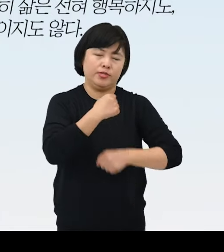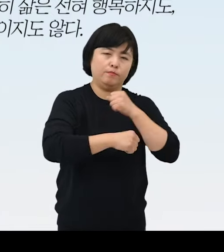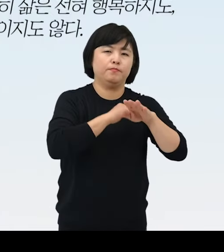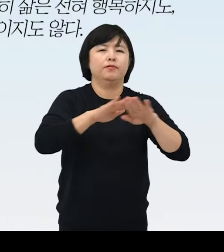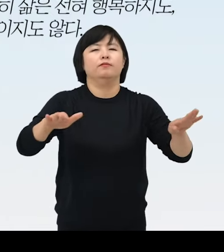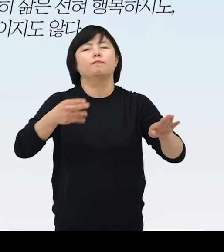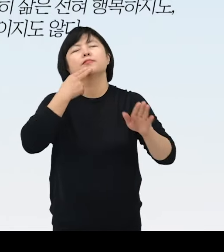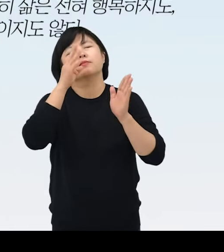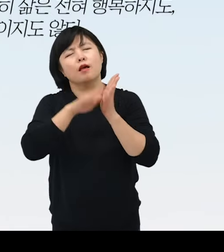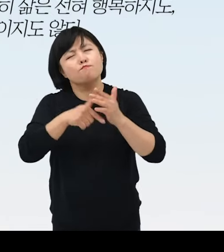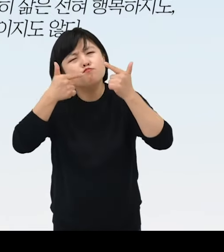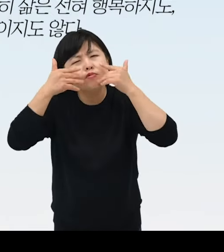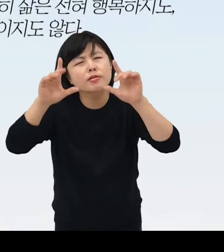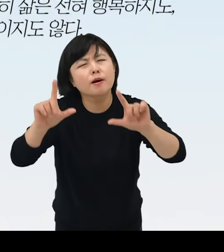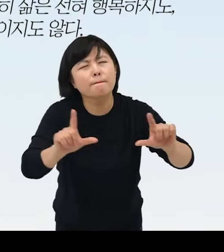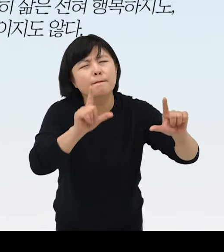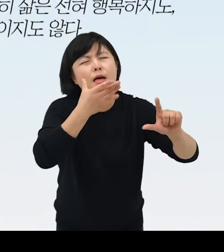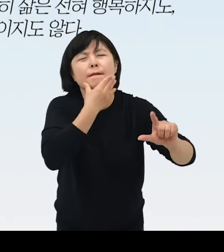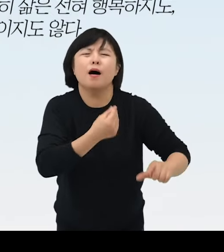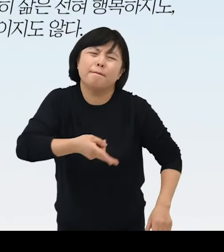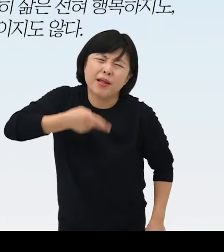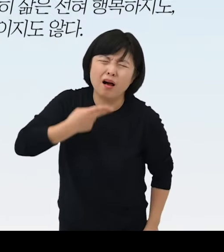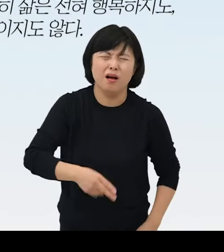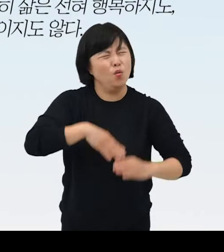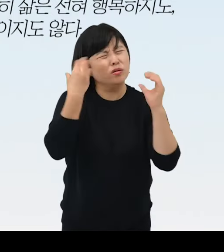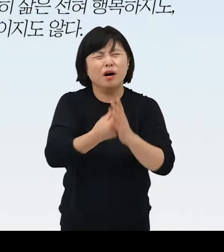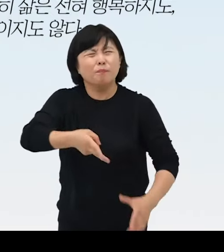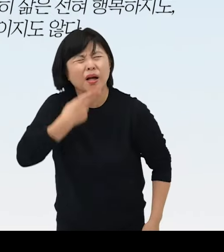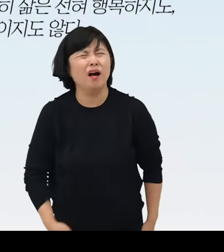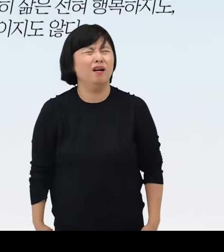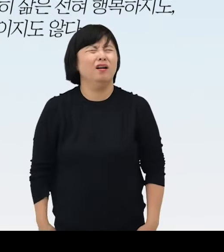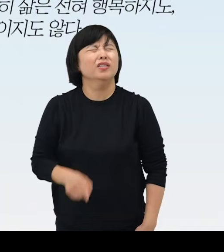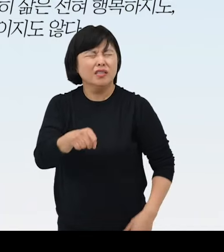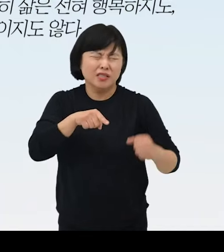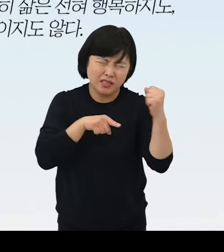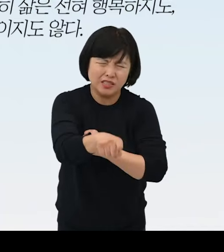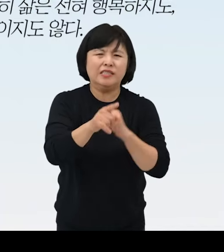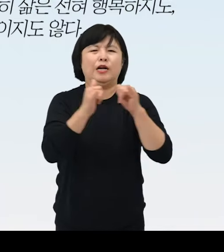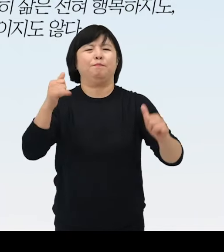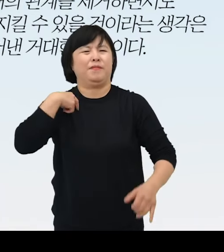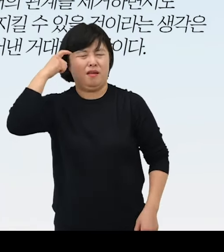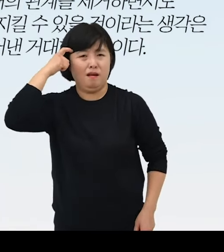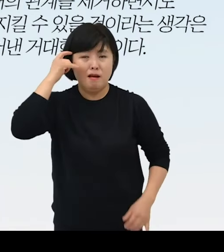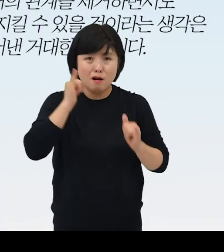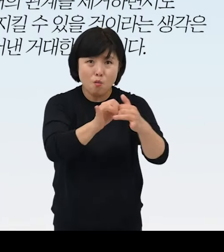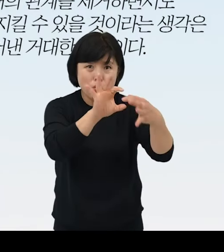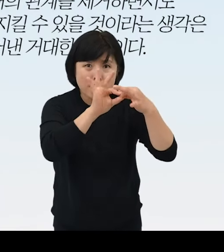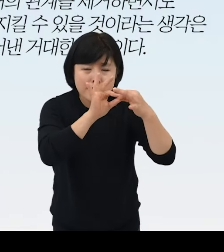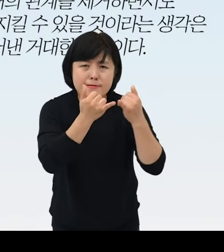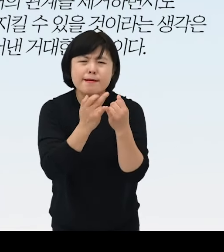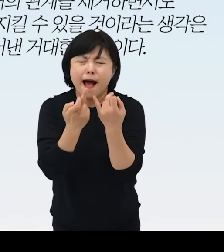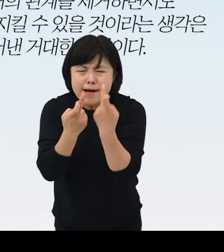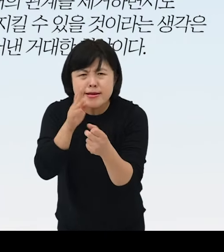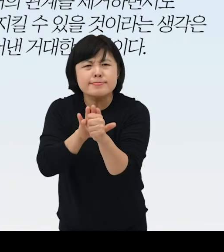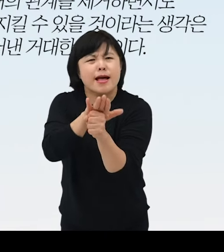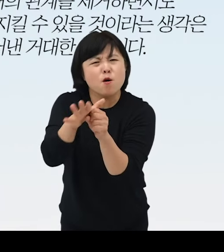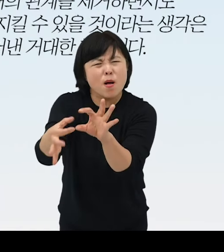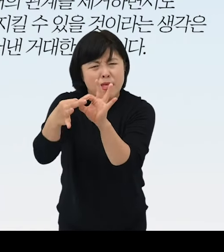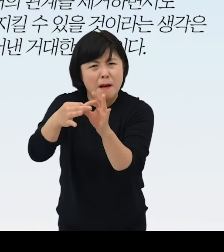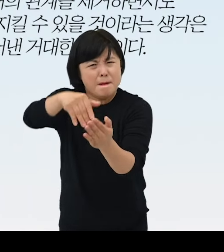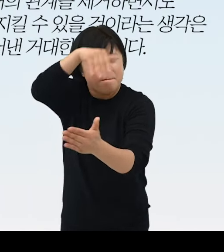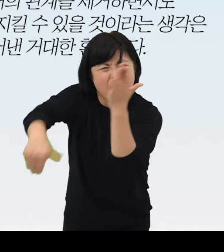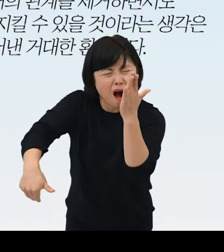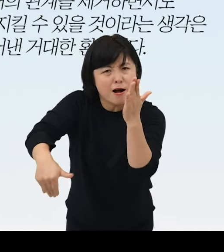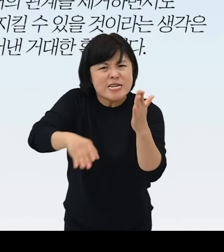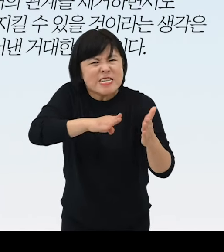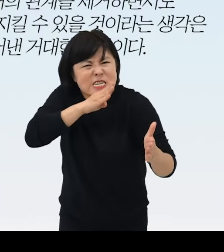없을 때 분명히 삶은 전혀 행복하지도 온전히 인간적이지도 않다. 그러나 인간관계에서 형제의